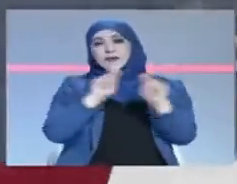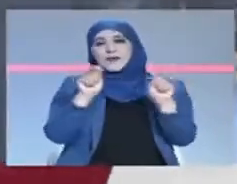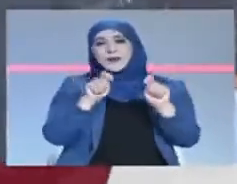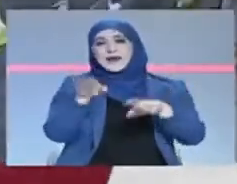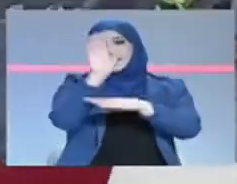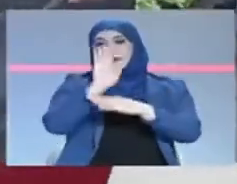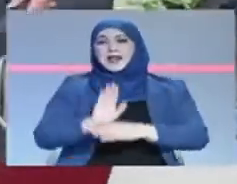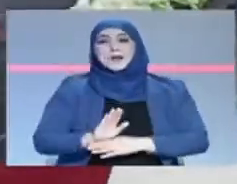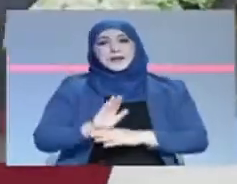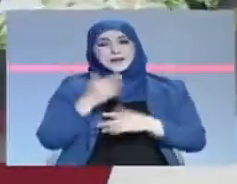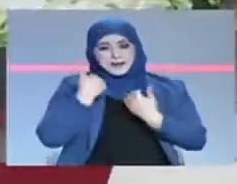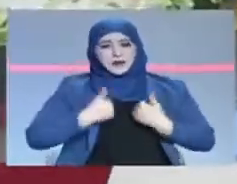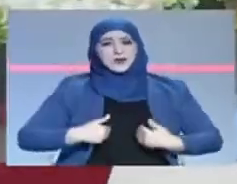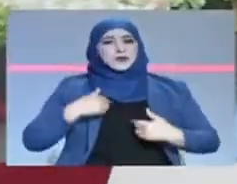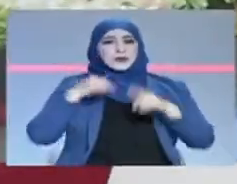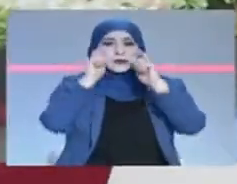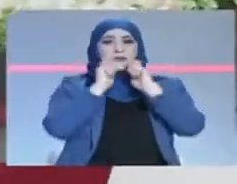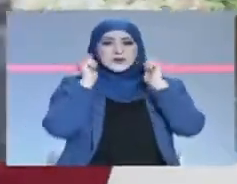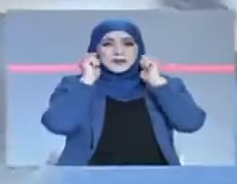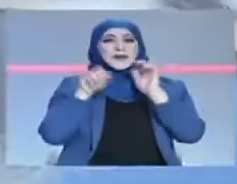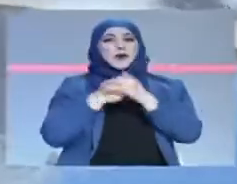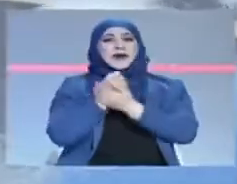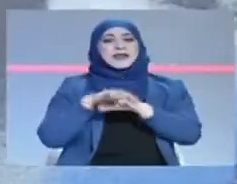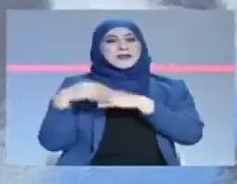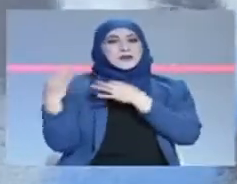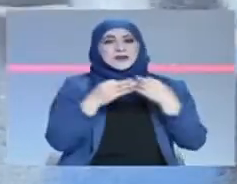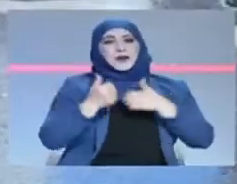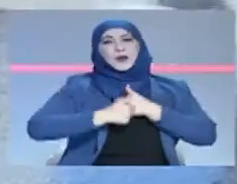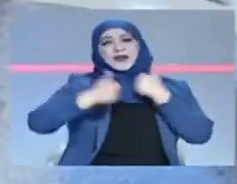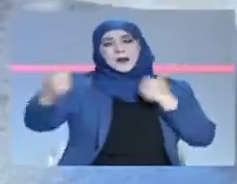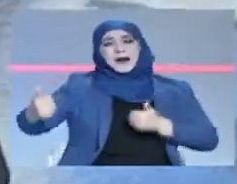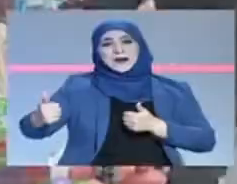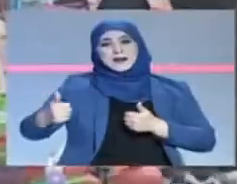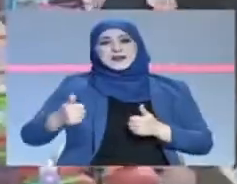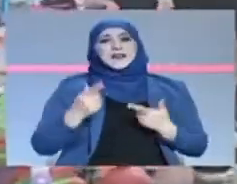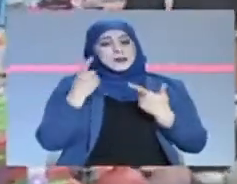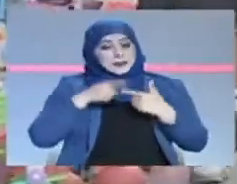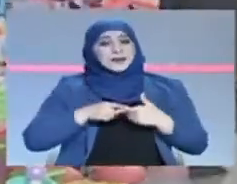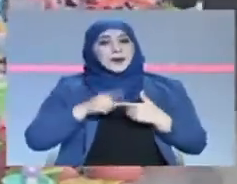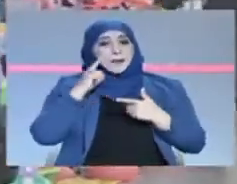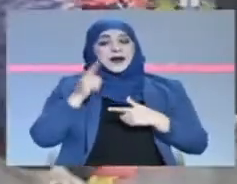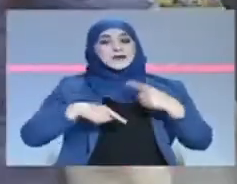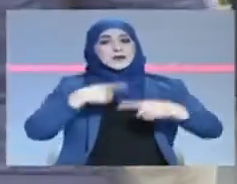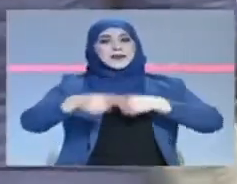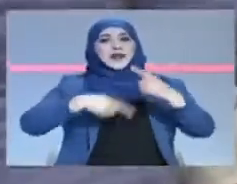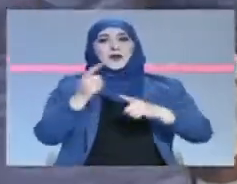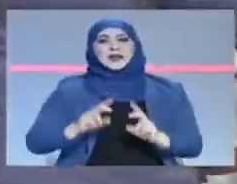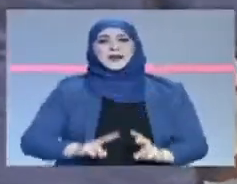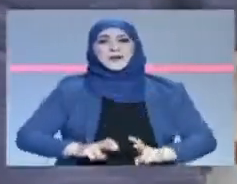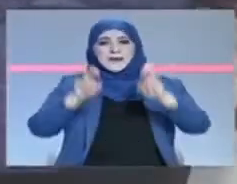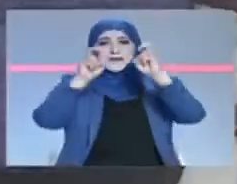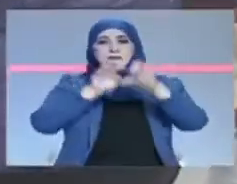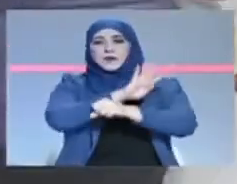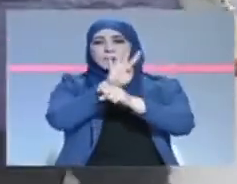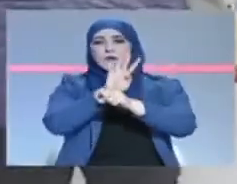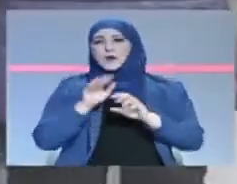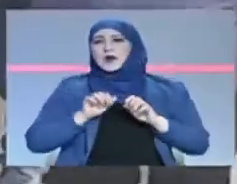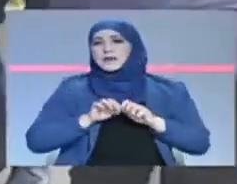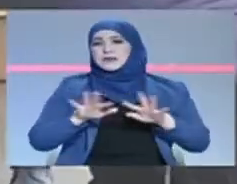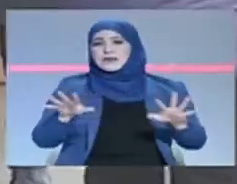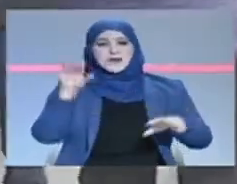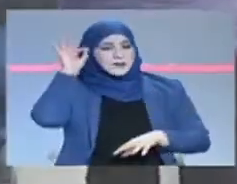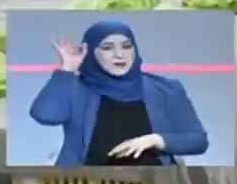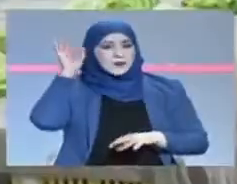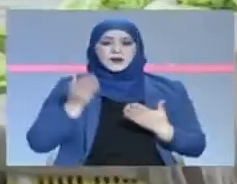من ارتداء للكمامة وغسل الأيدي والتباعد الجسدي مع تواصل ارتفاع عدد الإصابات بفيروس